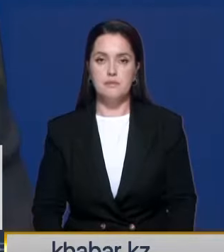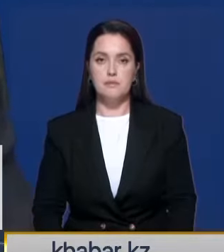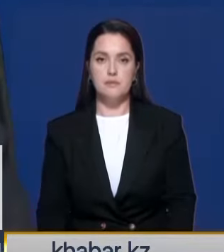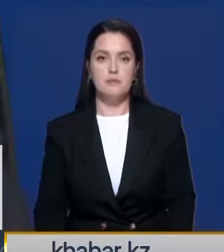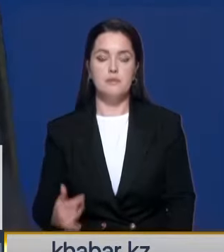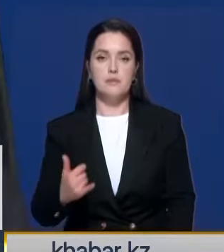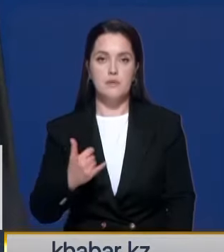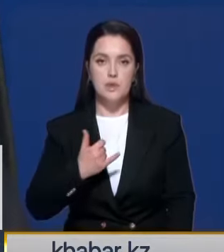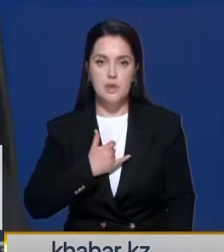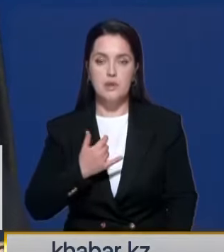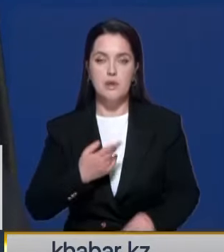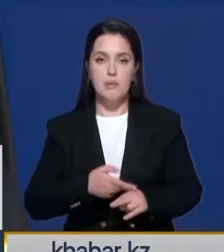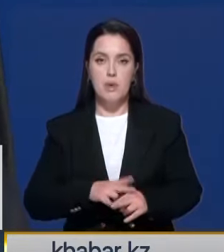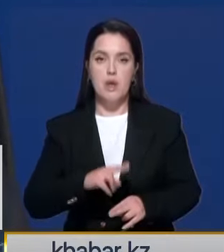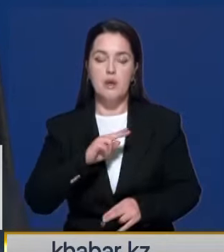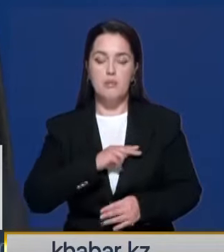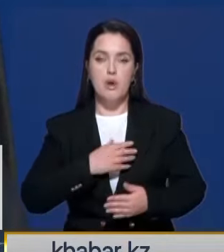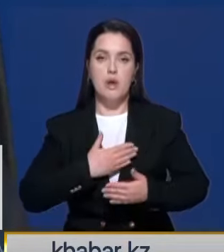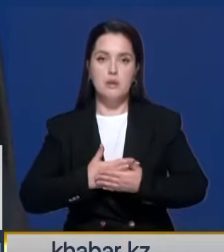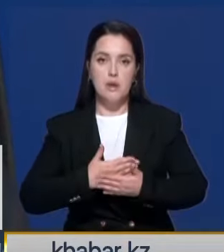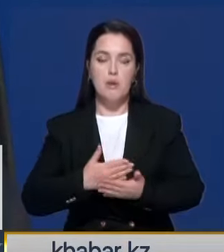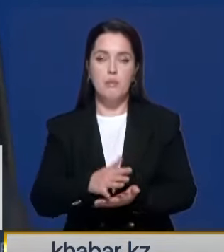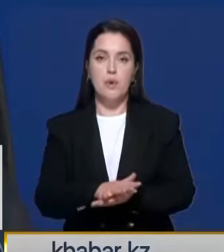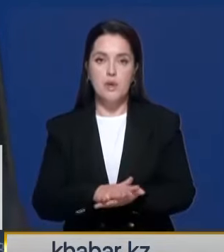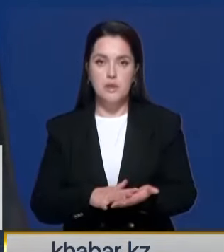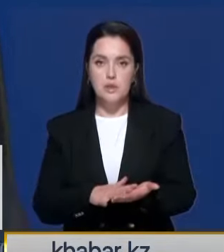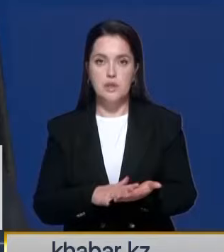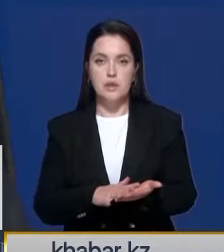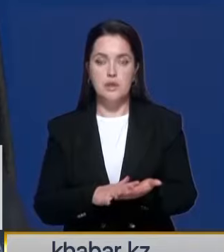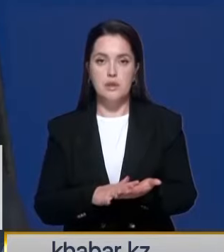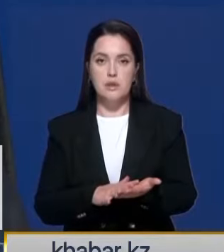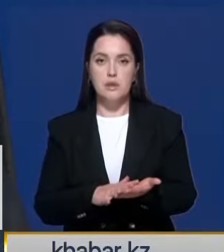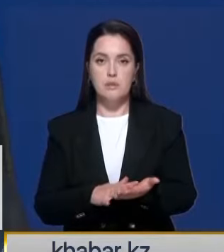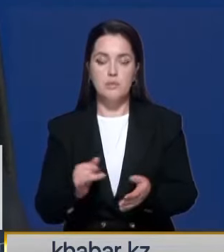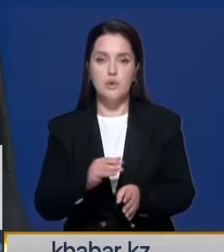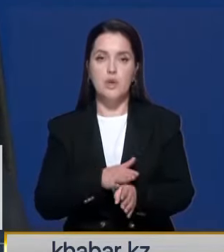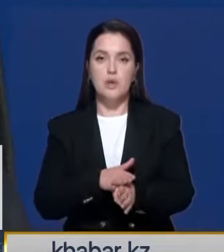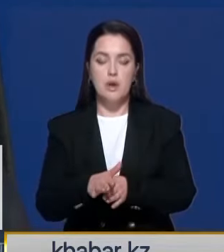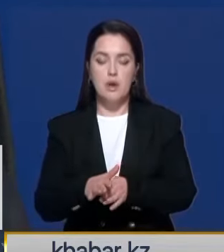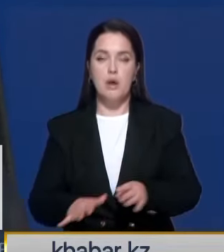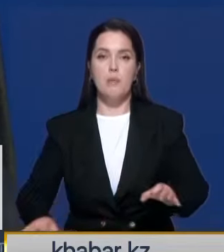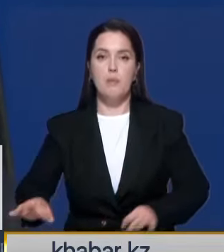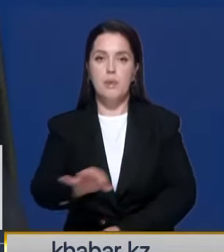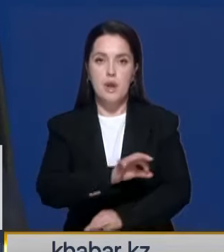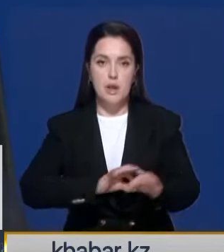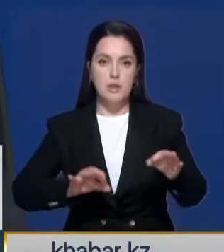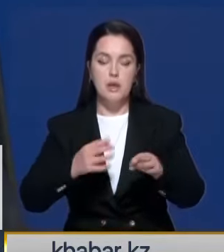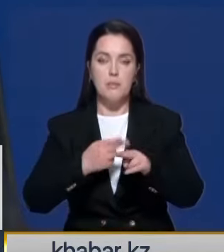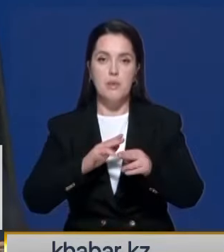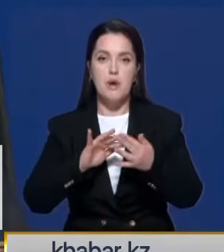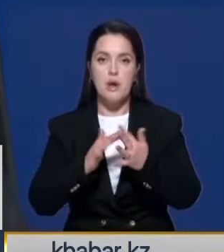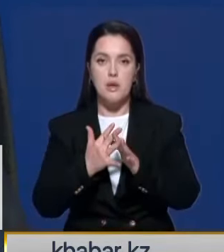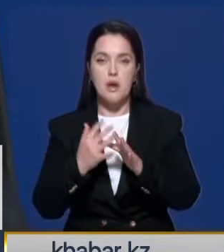я сказал, работа активная продолжается. Мы активно реализуем проекты и в сфере